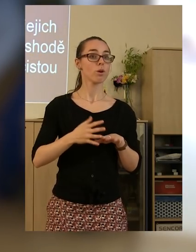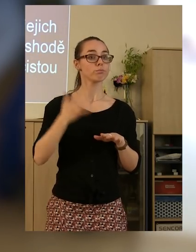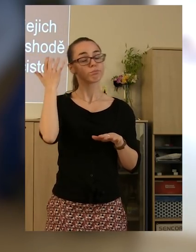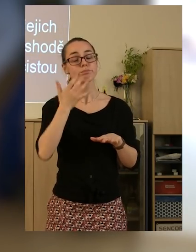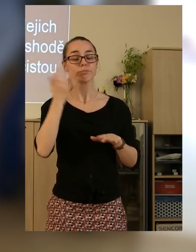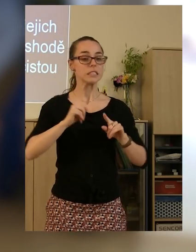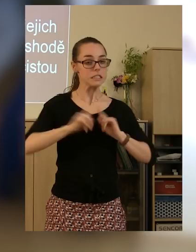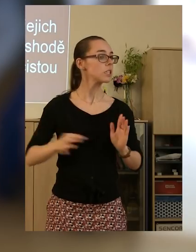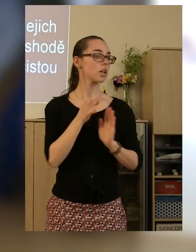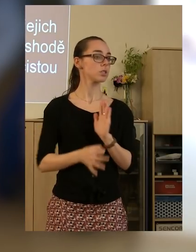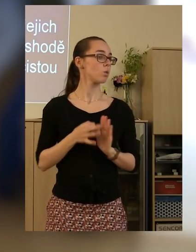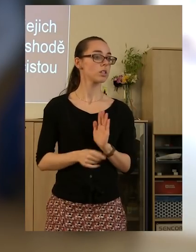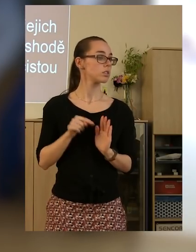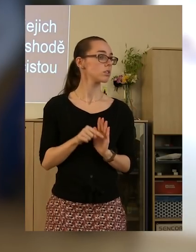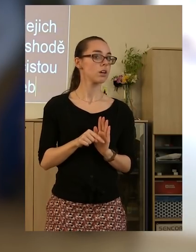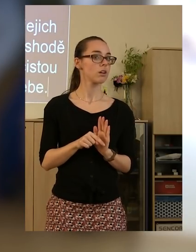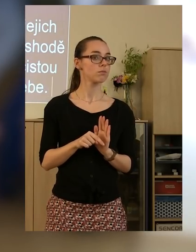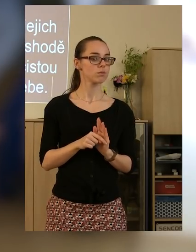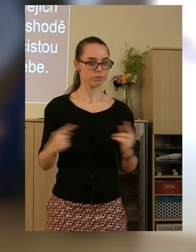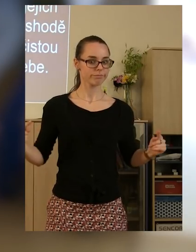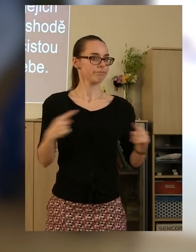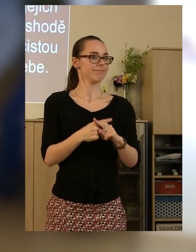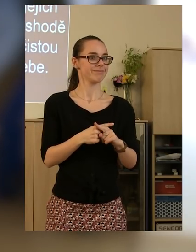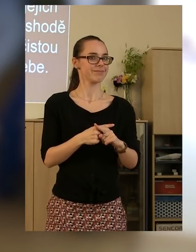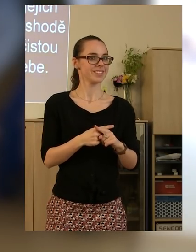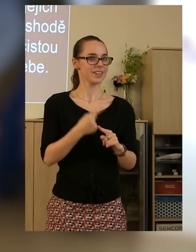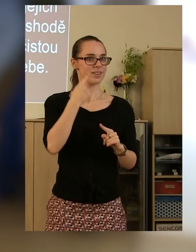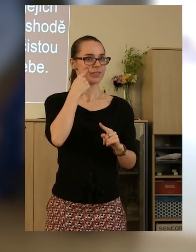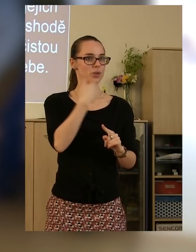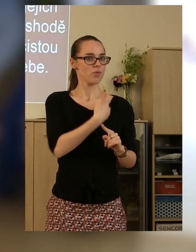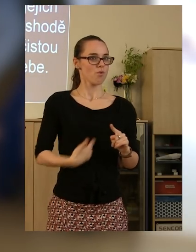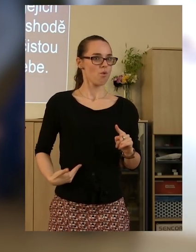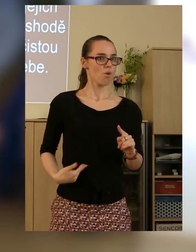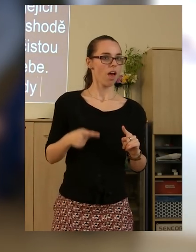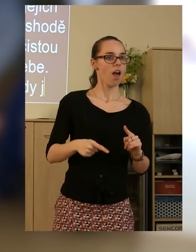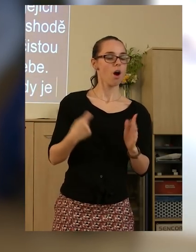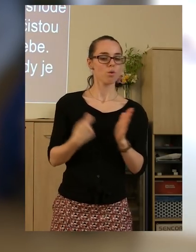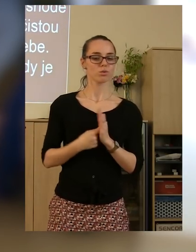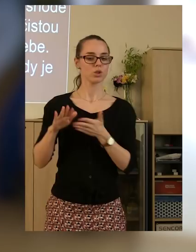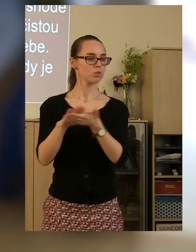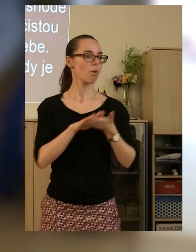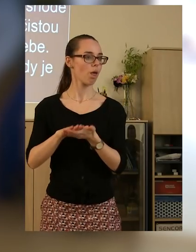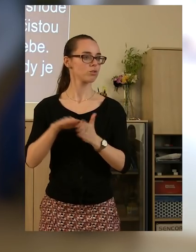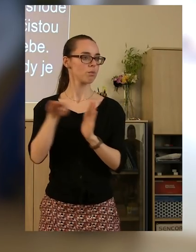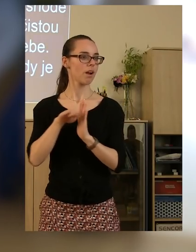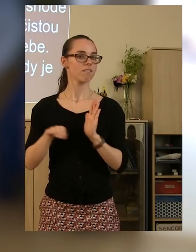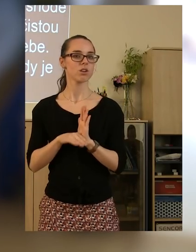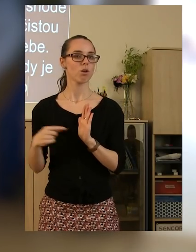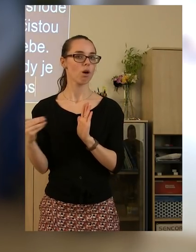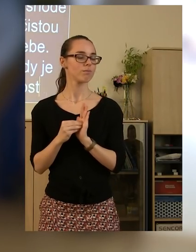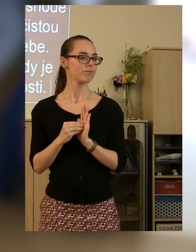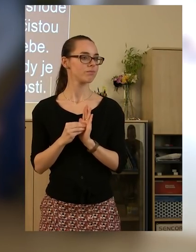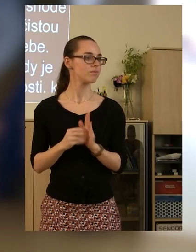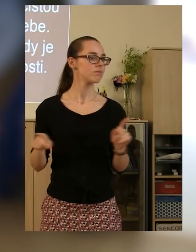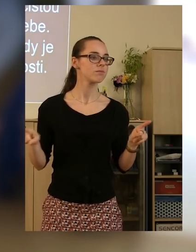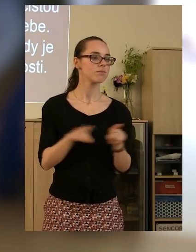Jo? Tady je vlastně kolize svobodné vůle a danosti. Konec konců řecké tragédie nejsou o